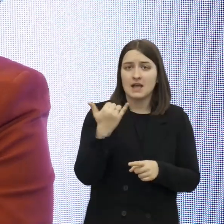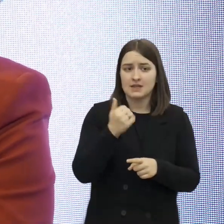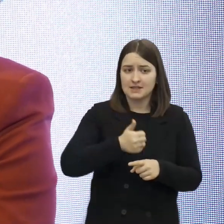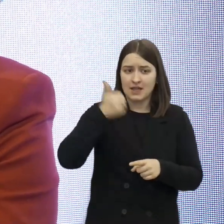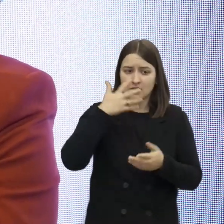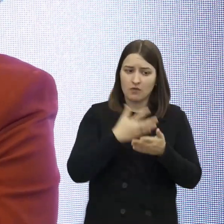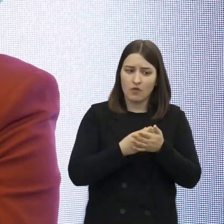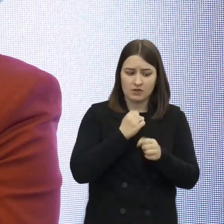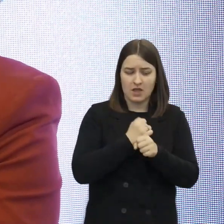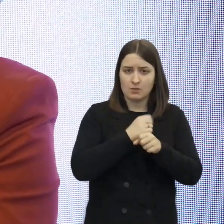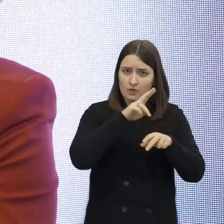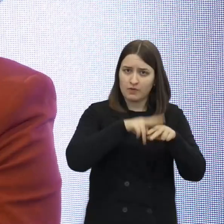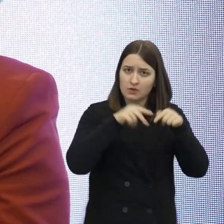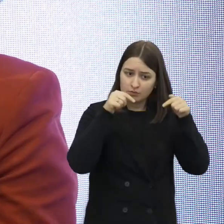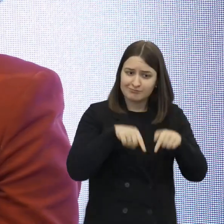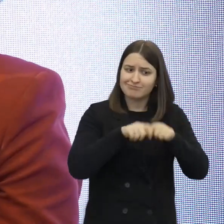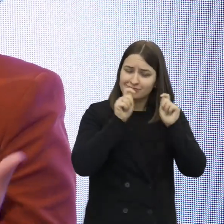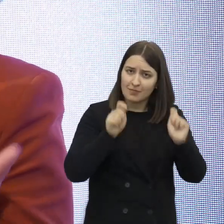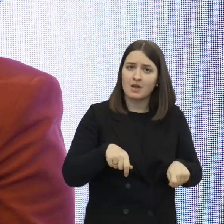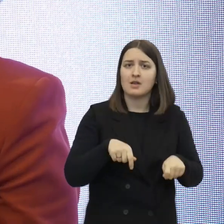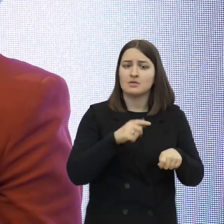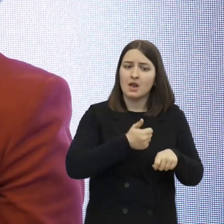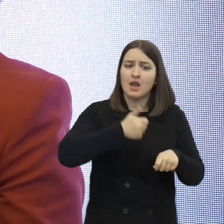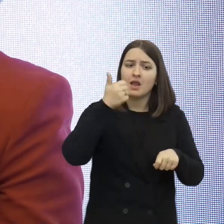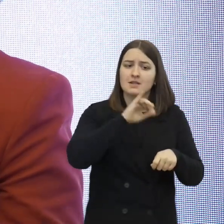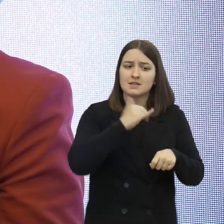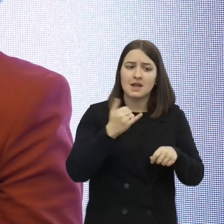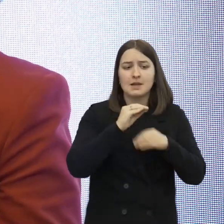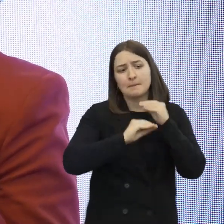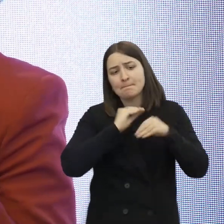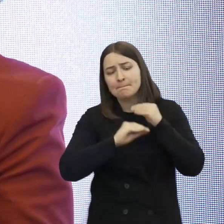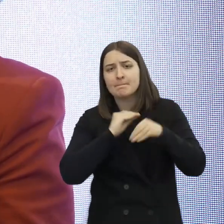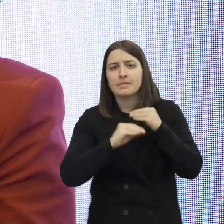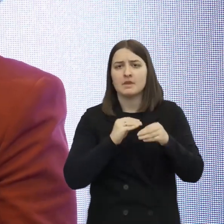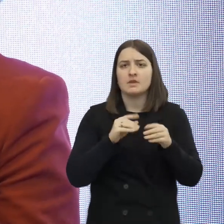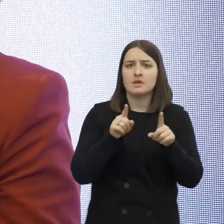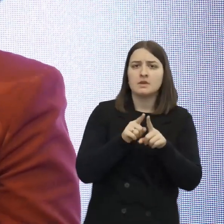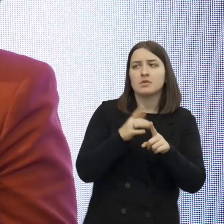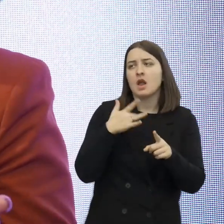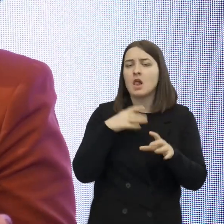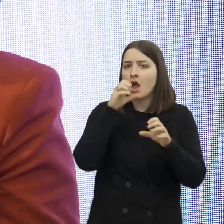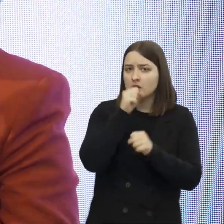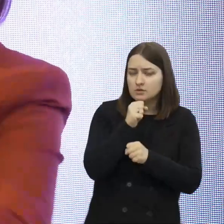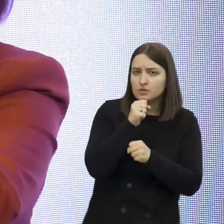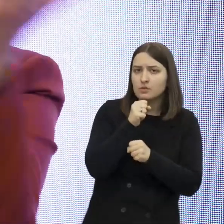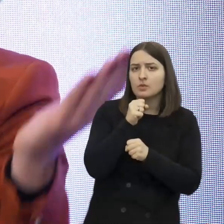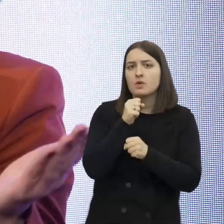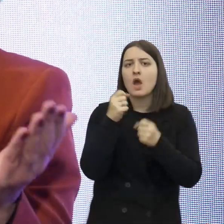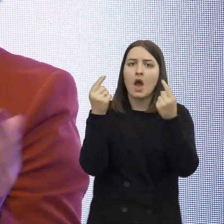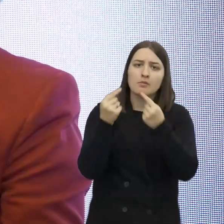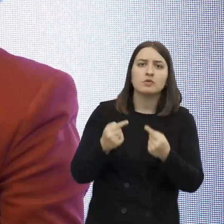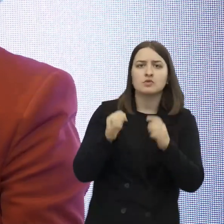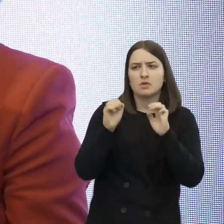pačioje savo darbo vietoje ir išsiaiškinti, kokios yra asmenų patirtis, galbūt anoniminių apklausų būdu, ne tai, kad prie